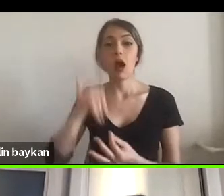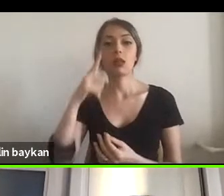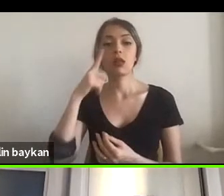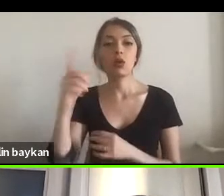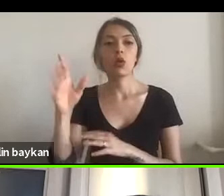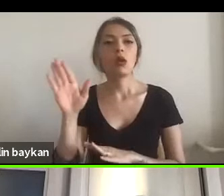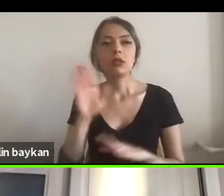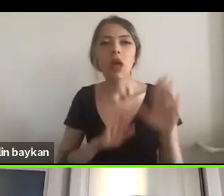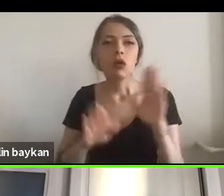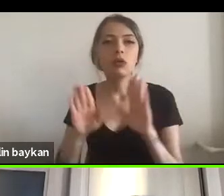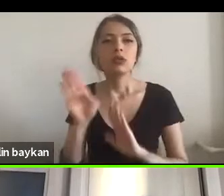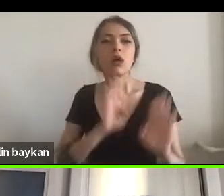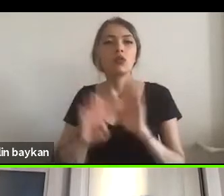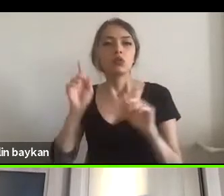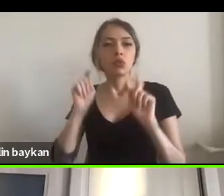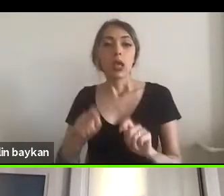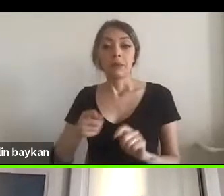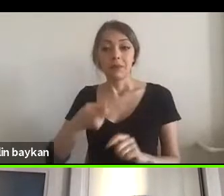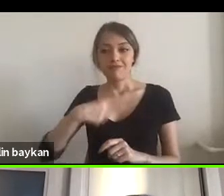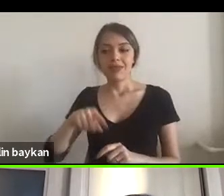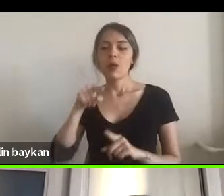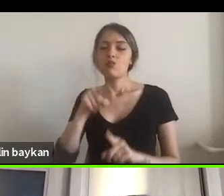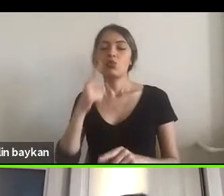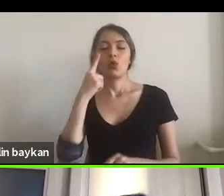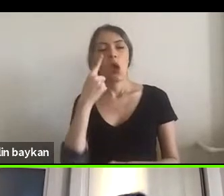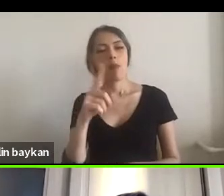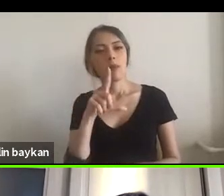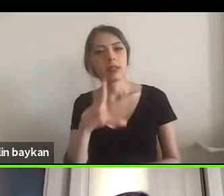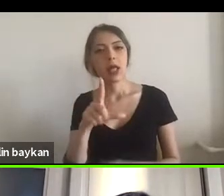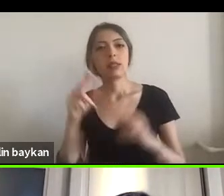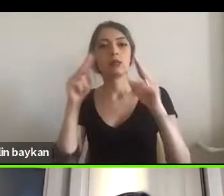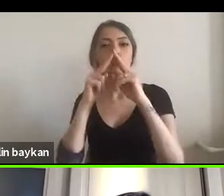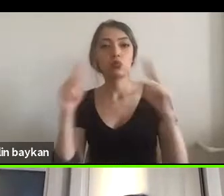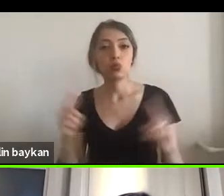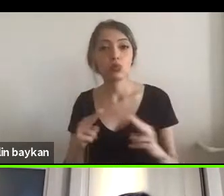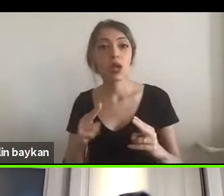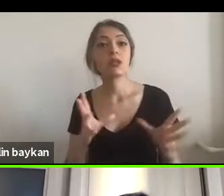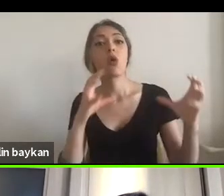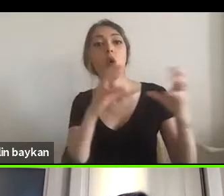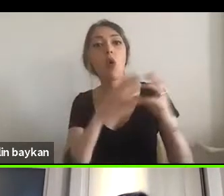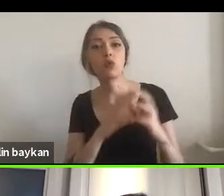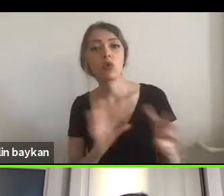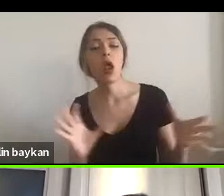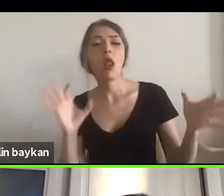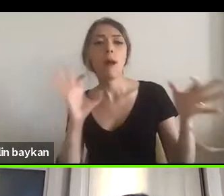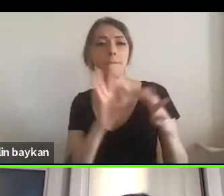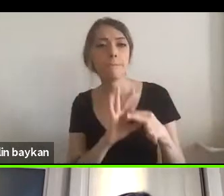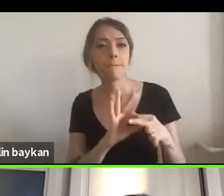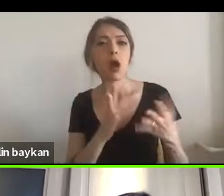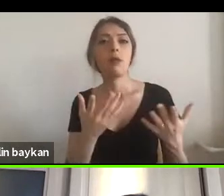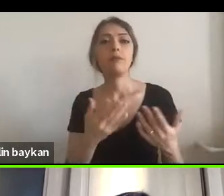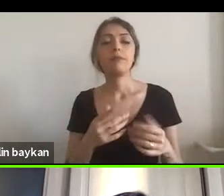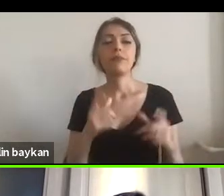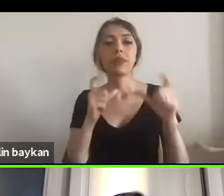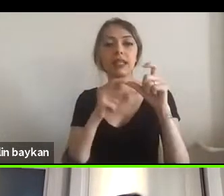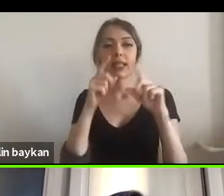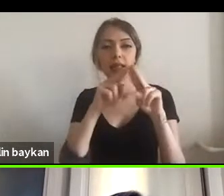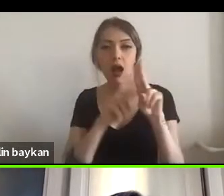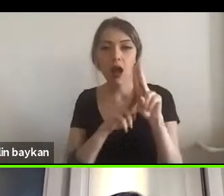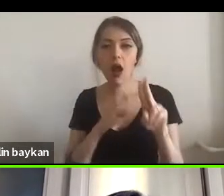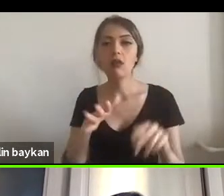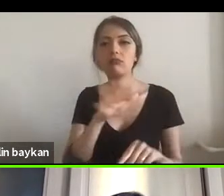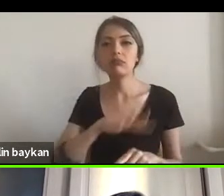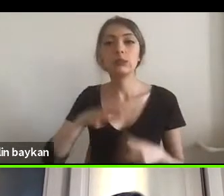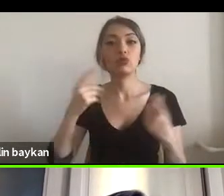kısmı göz ardı etmememiz gerekiyor. Uluslararası mekanizmalar ve süreçler ulusal ve yerel STK'ların duruşlarını ve çalışmalarını